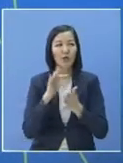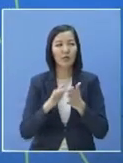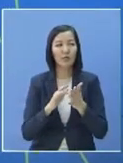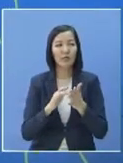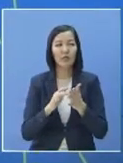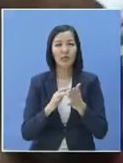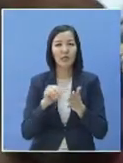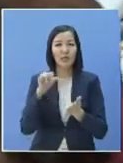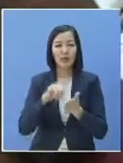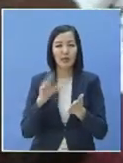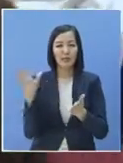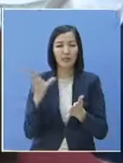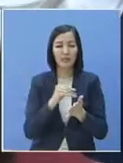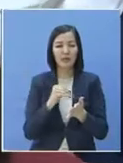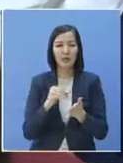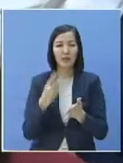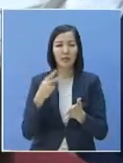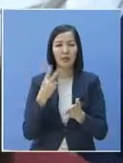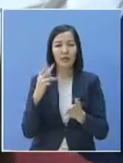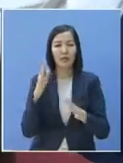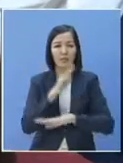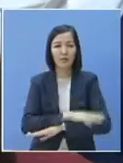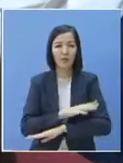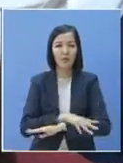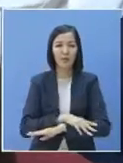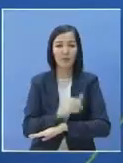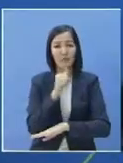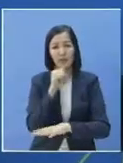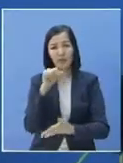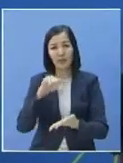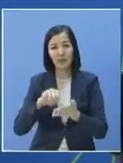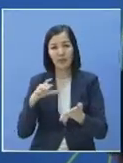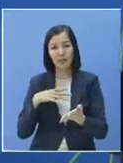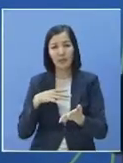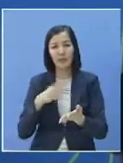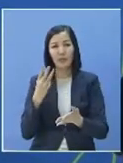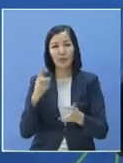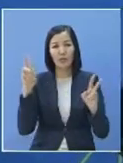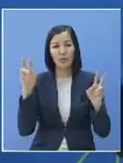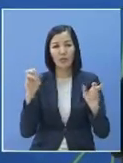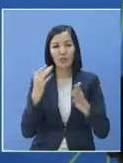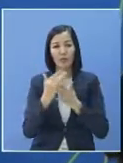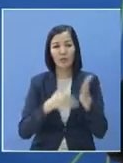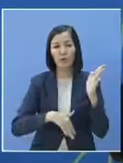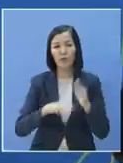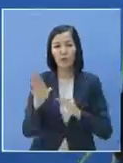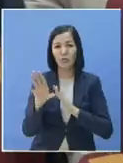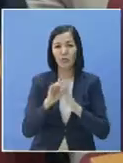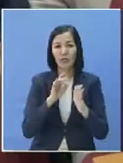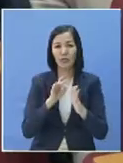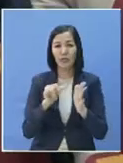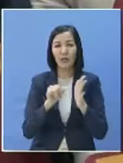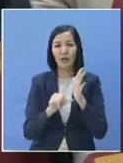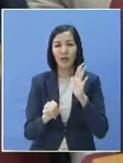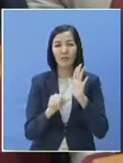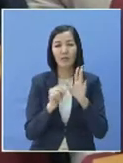ешбір ұстаз шет қалмаған. 22 түрлі пән бойынша өз бақтарын сынады. Сөйтіп, 3 аталым бойынша үздік деп танылған